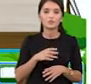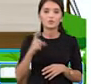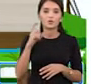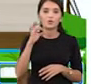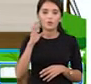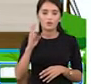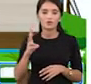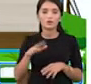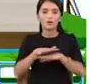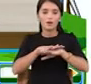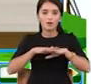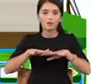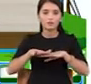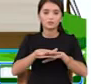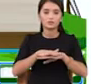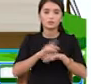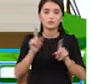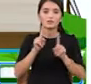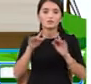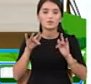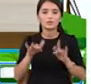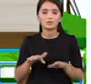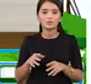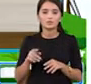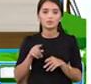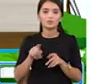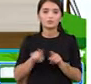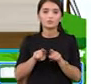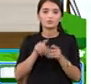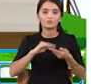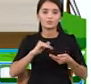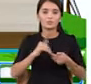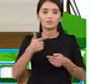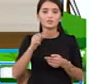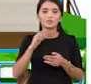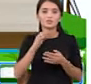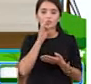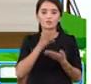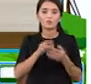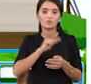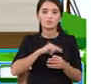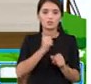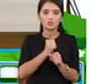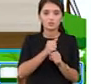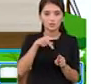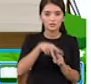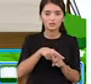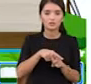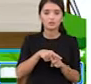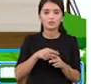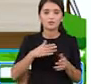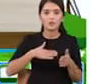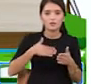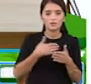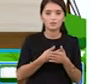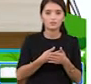Qaytaraman. Xon xalqimizni nima qilishga ahd qiladi? Javoblar: ishlatishga,